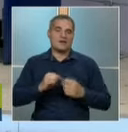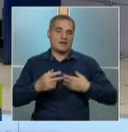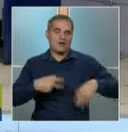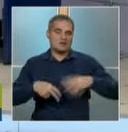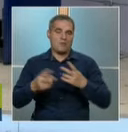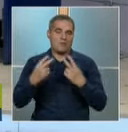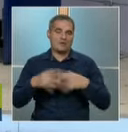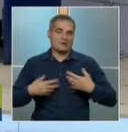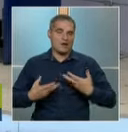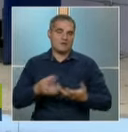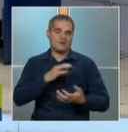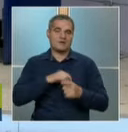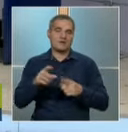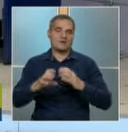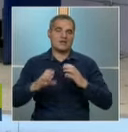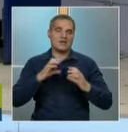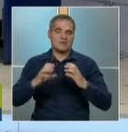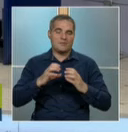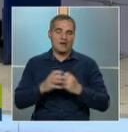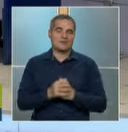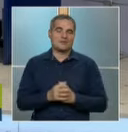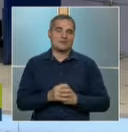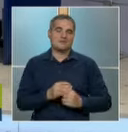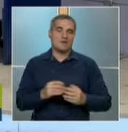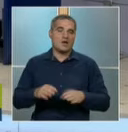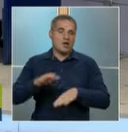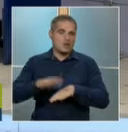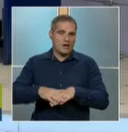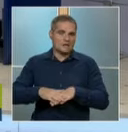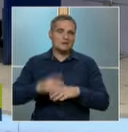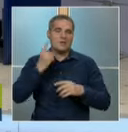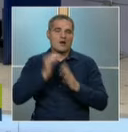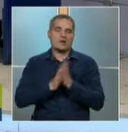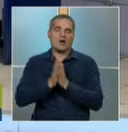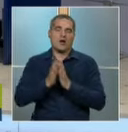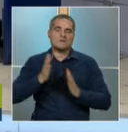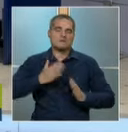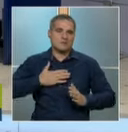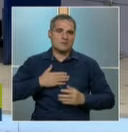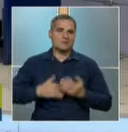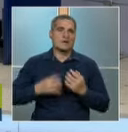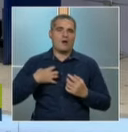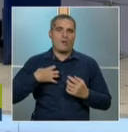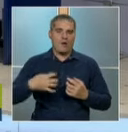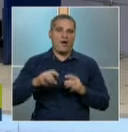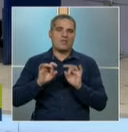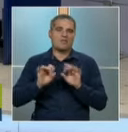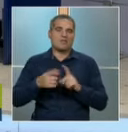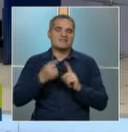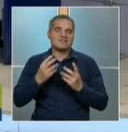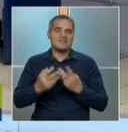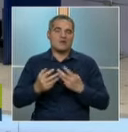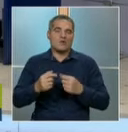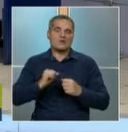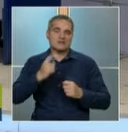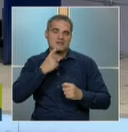публика, за този дебат. Доказахте, че младите хора имат много богата информация за